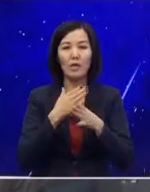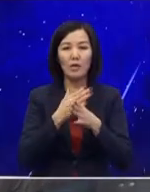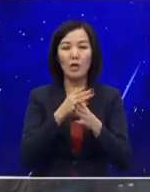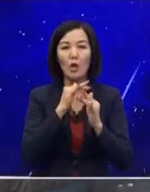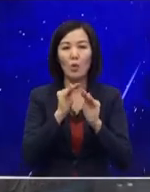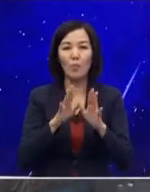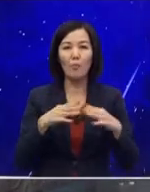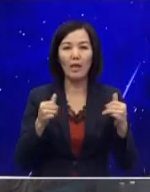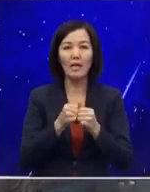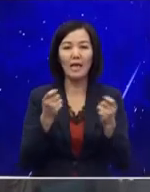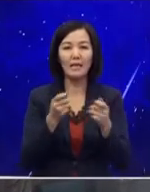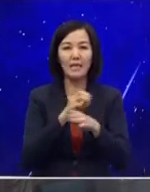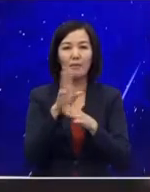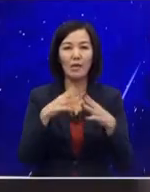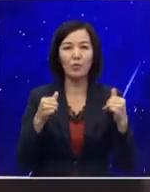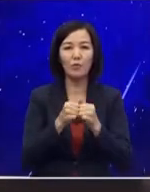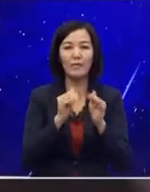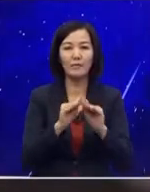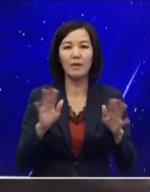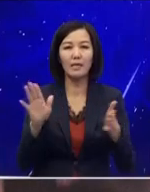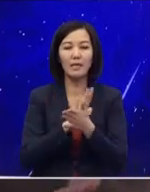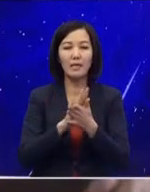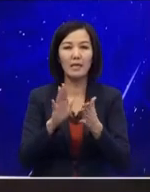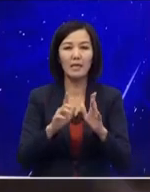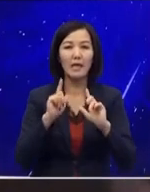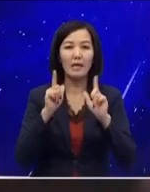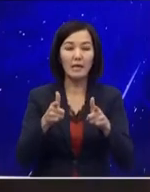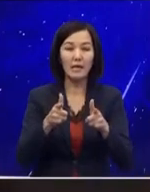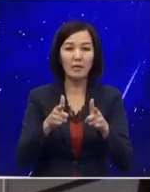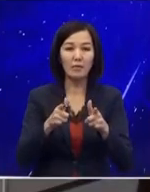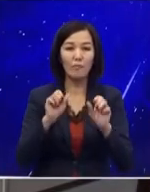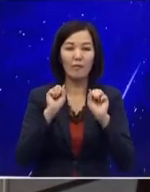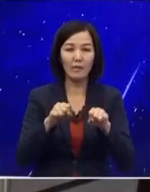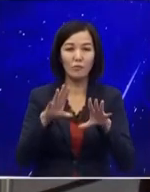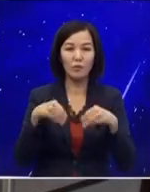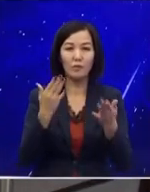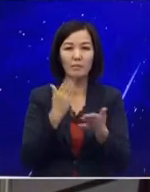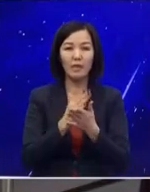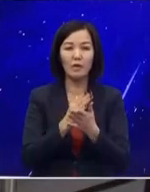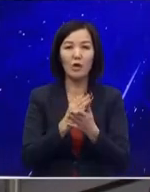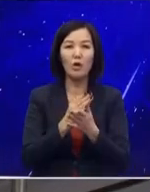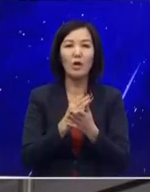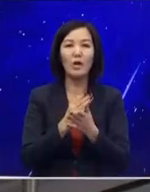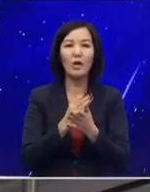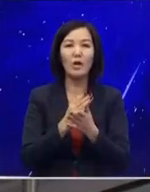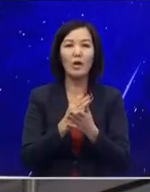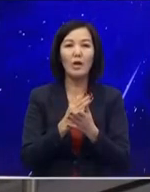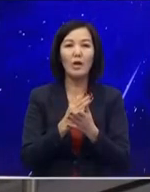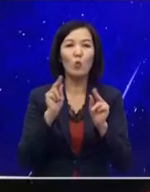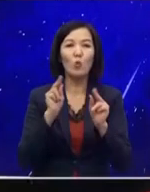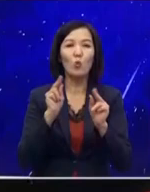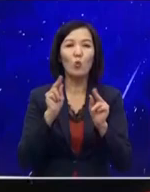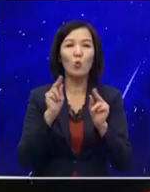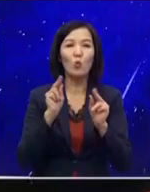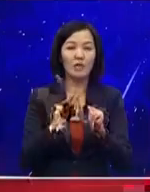қор арқылы көпбалалы аз қамтылған отбасының балаларына тегін оқу гранттарымен мүмкіндік жасап келеді. Ұлы жолда жүрген